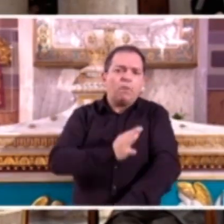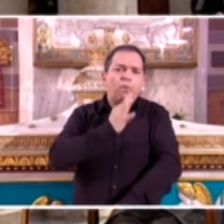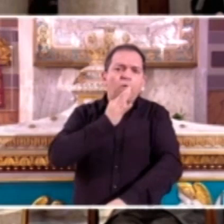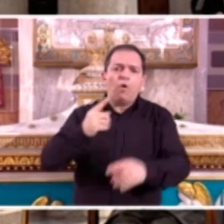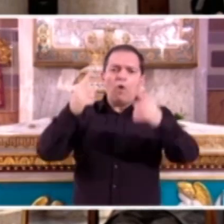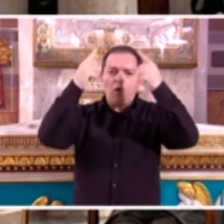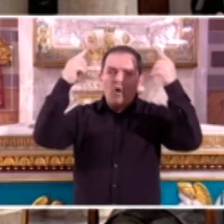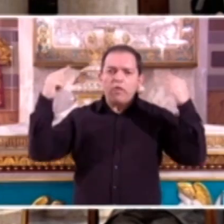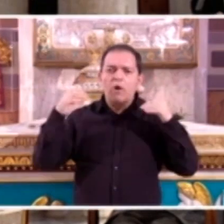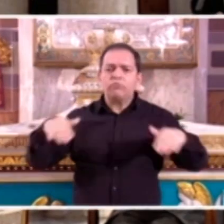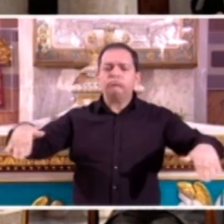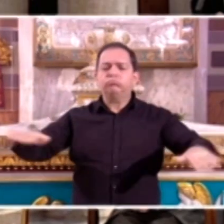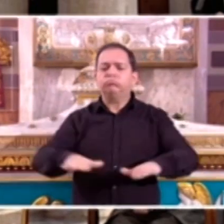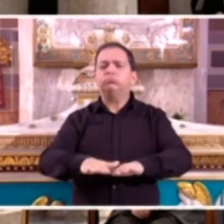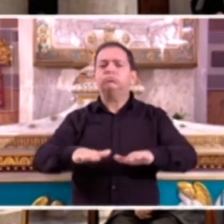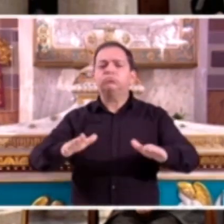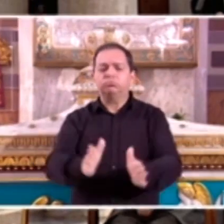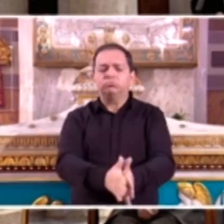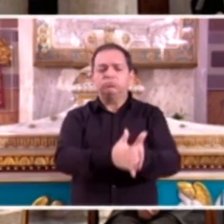απολογίαν την επί του φοβερού